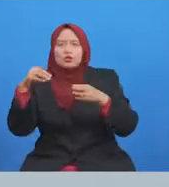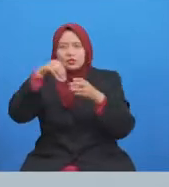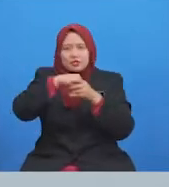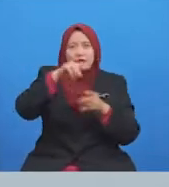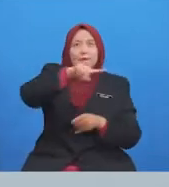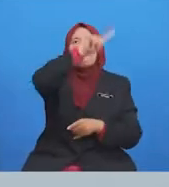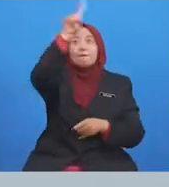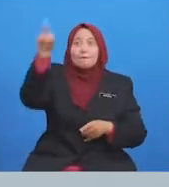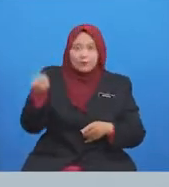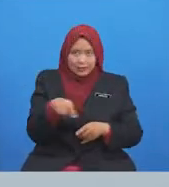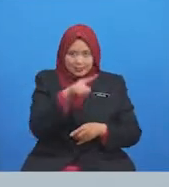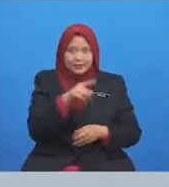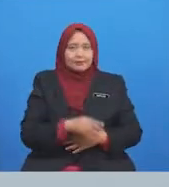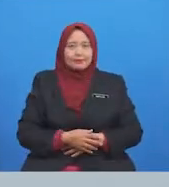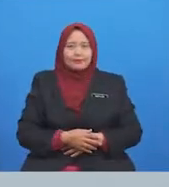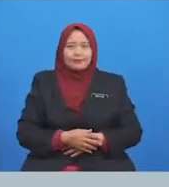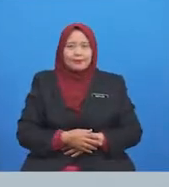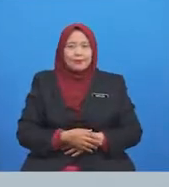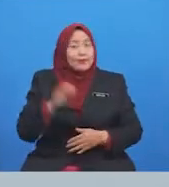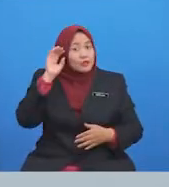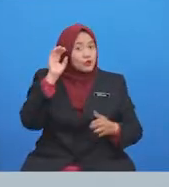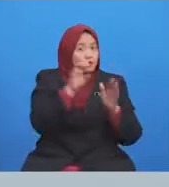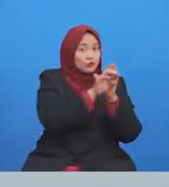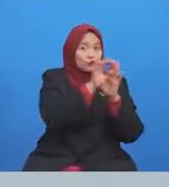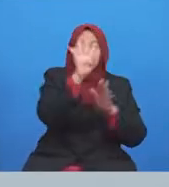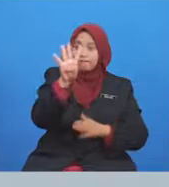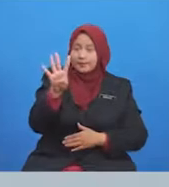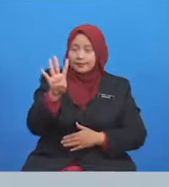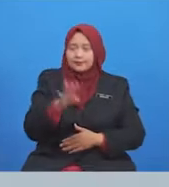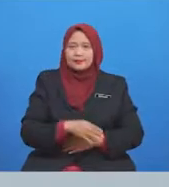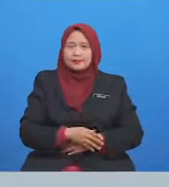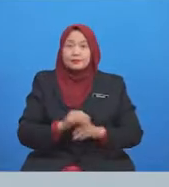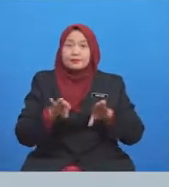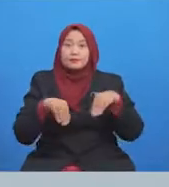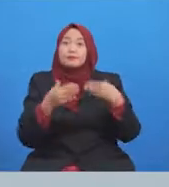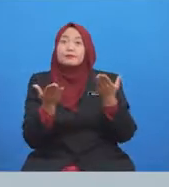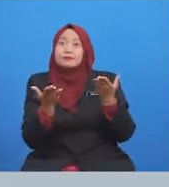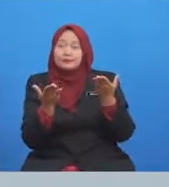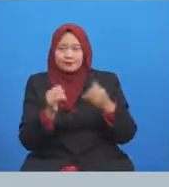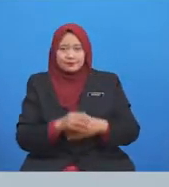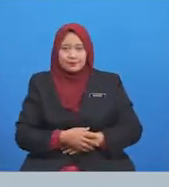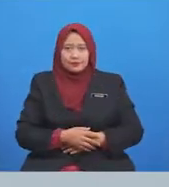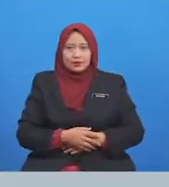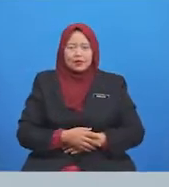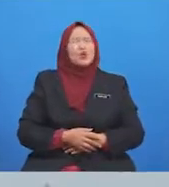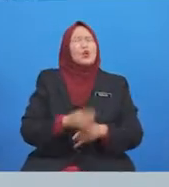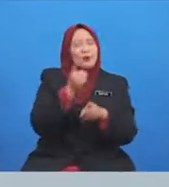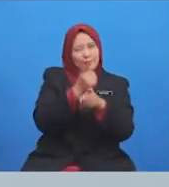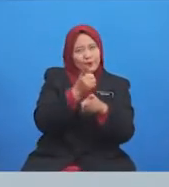yang terakhir pula, apakah jawapan hasil pemerhatian anda?